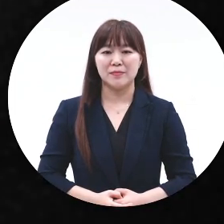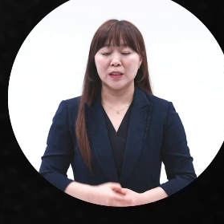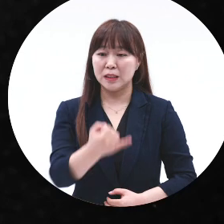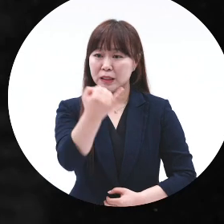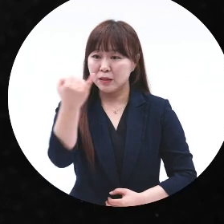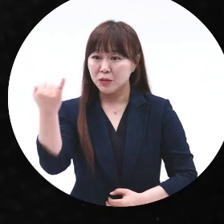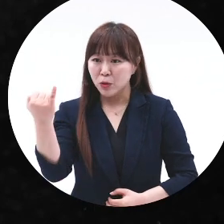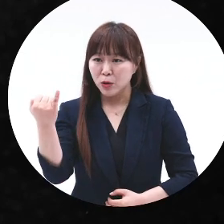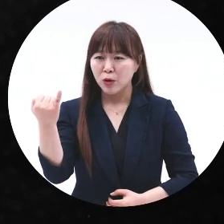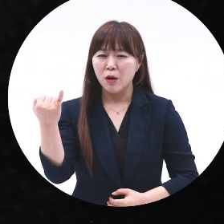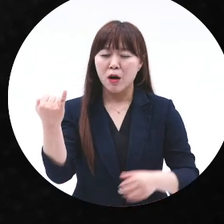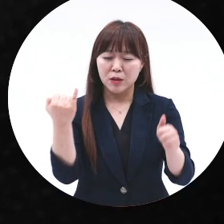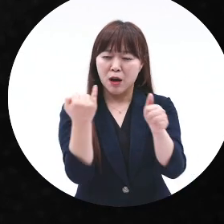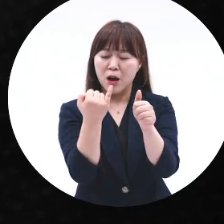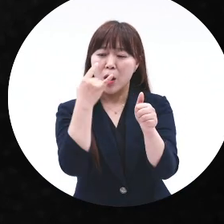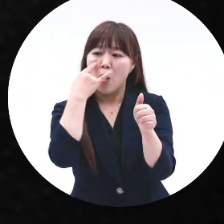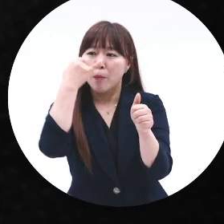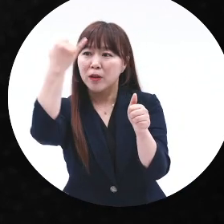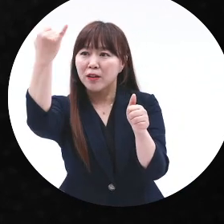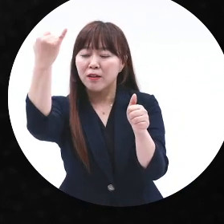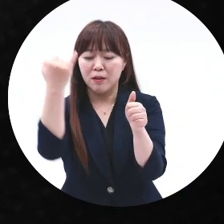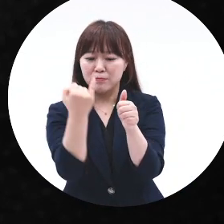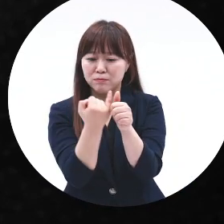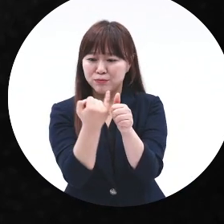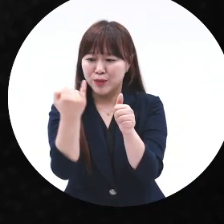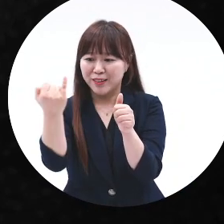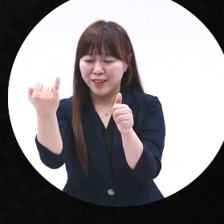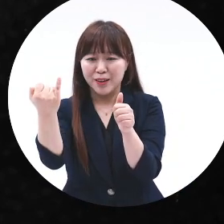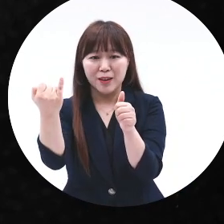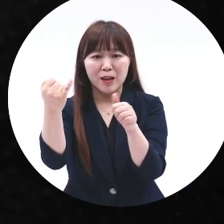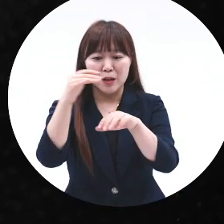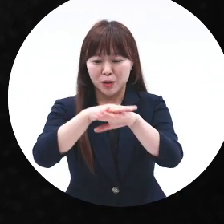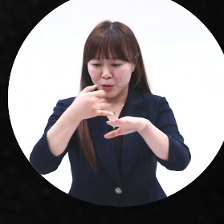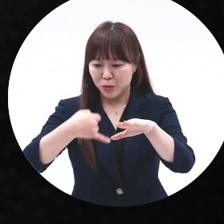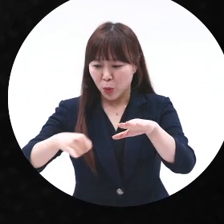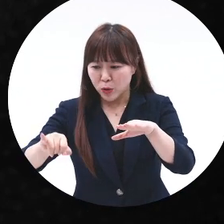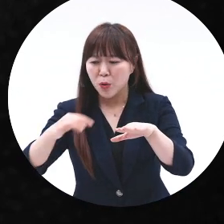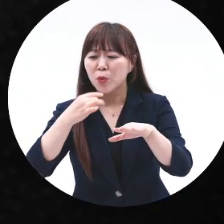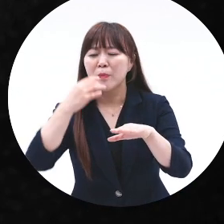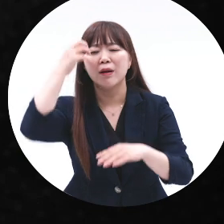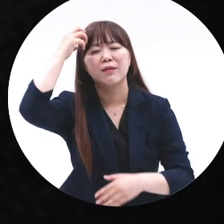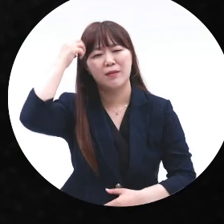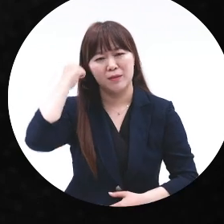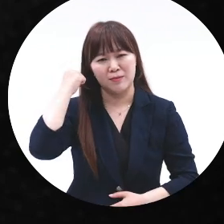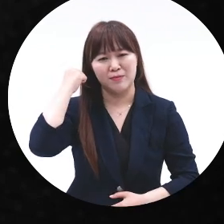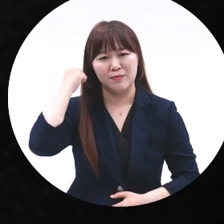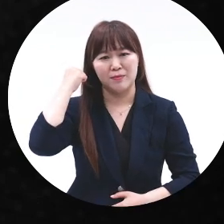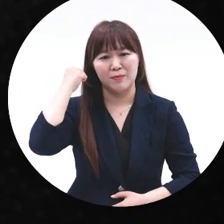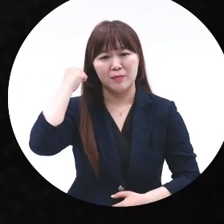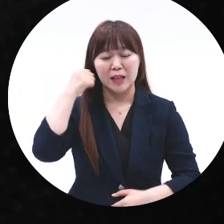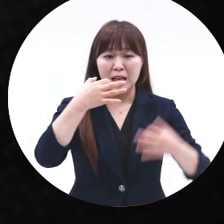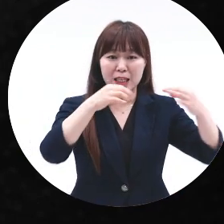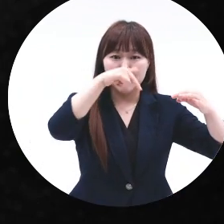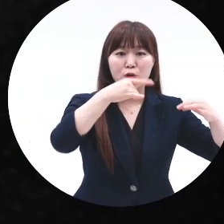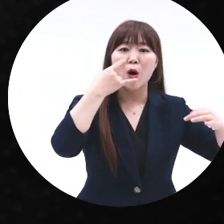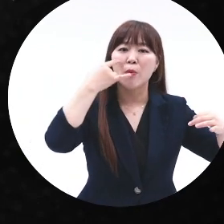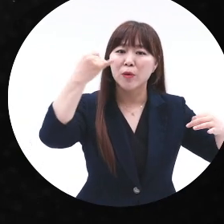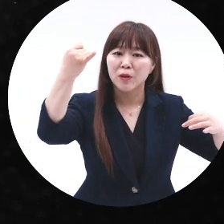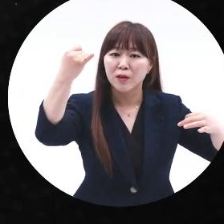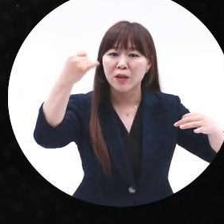그녀들은 늘 누군가의 어머니, 누군가의 부인, 누군가의 손녀로만 기억되어 왔습니다. 김구의